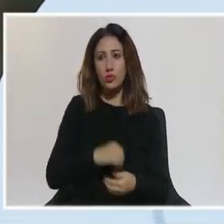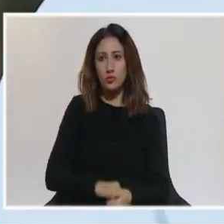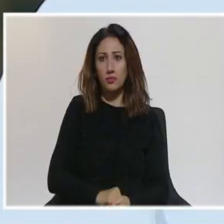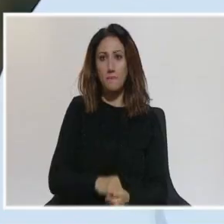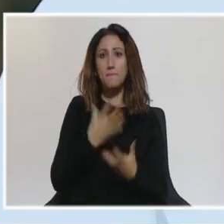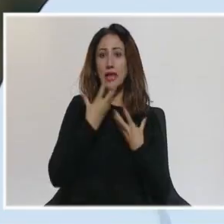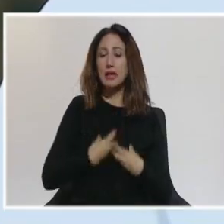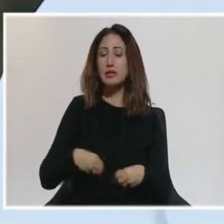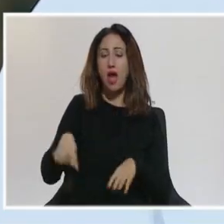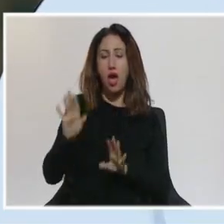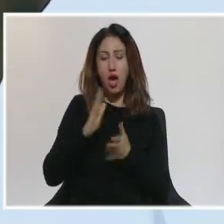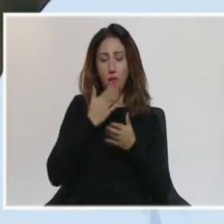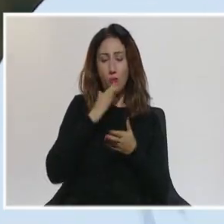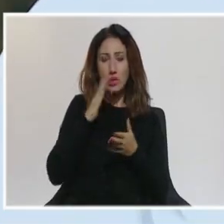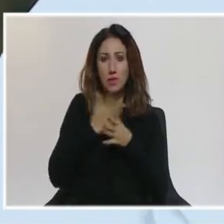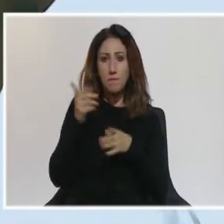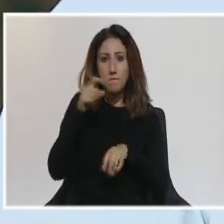ارتاح.